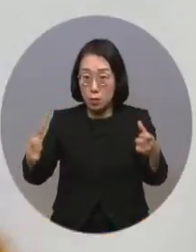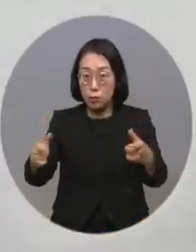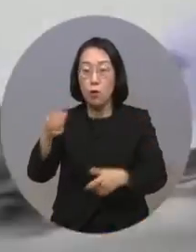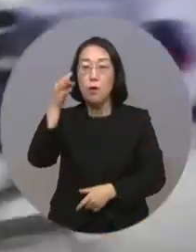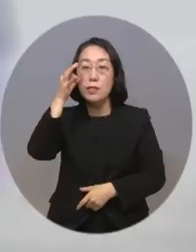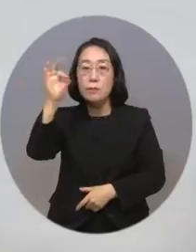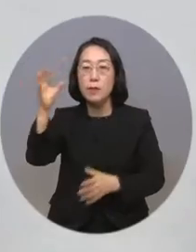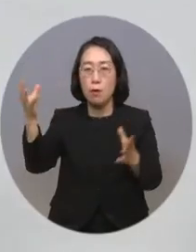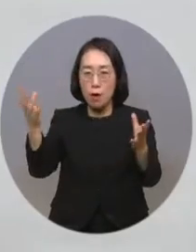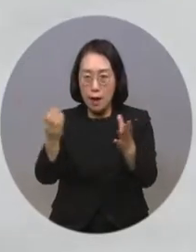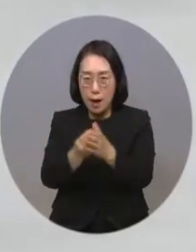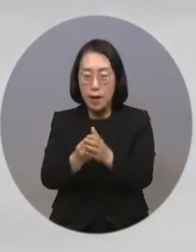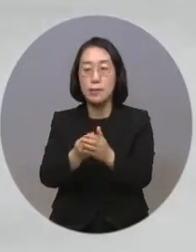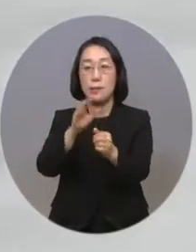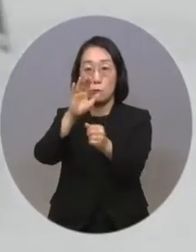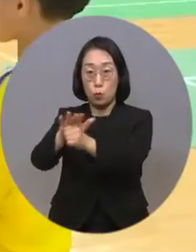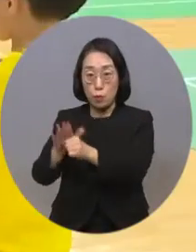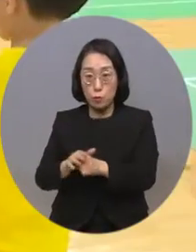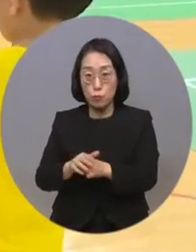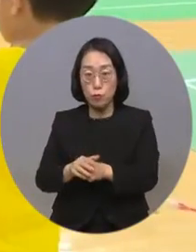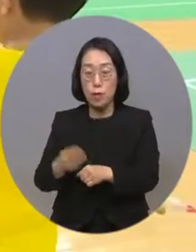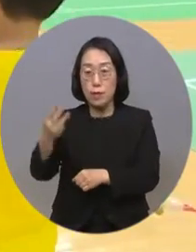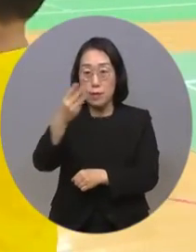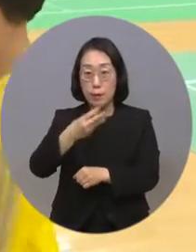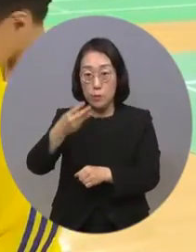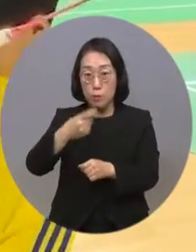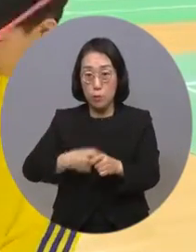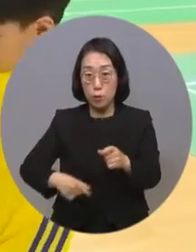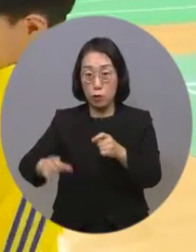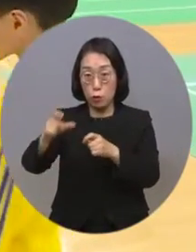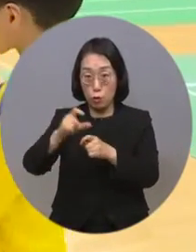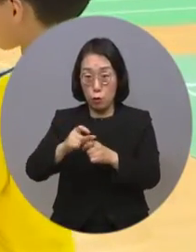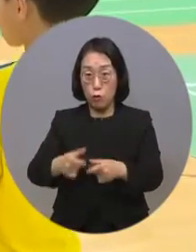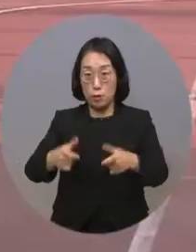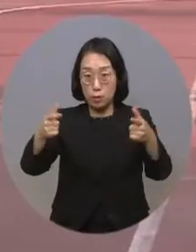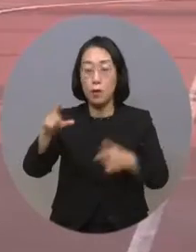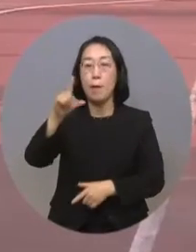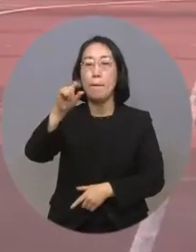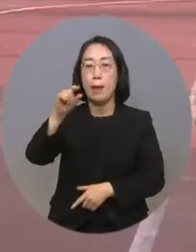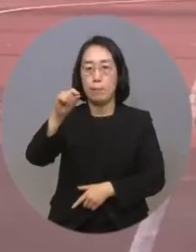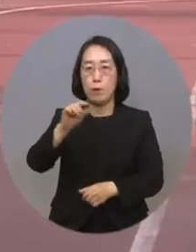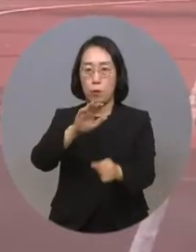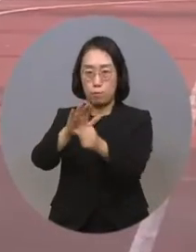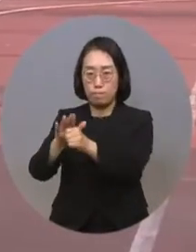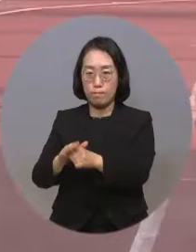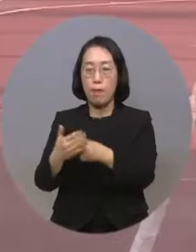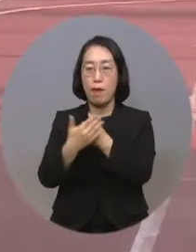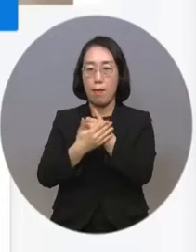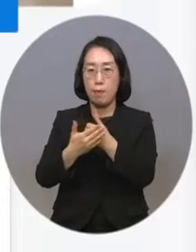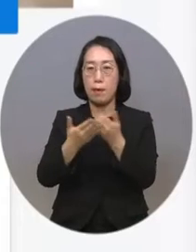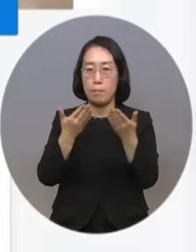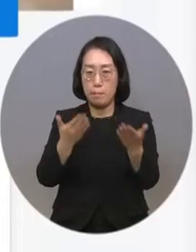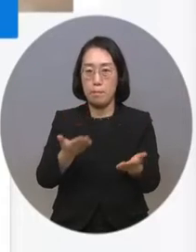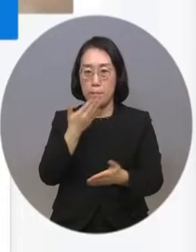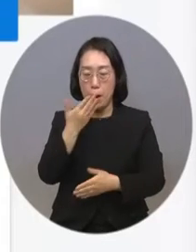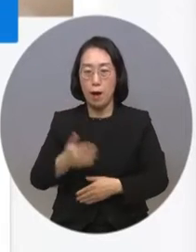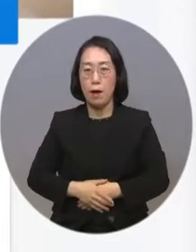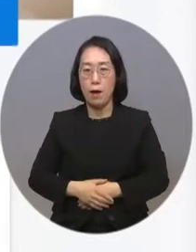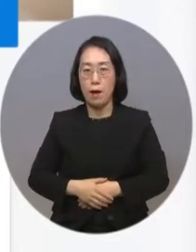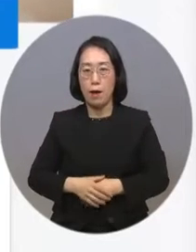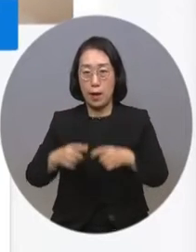확대하며 지난해보다 3천 명이 늘어난 총 1만 명이 혜택을 받을 수 있게 됩니다 카드를